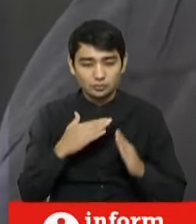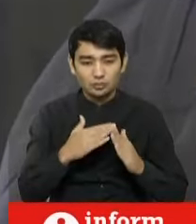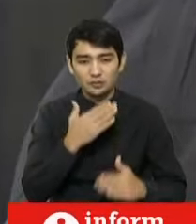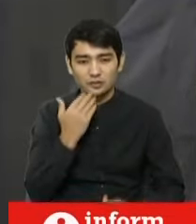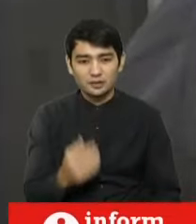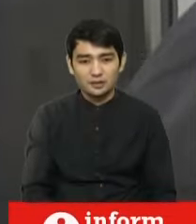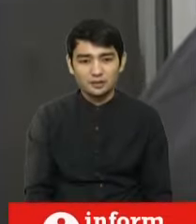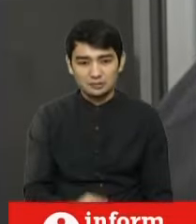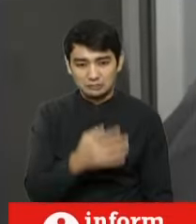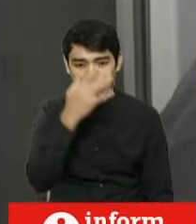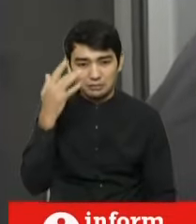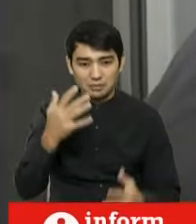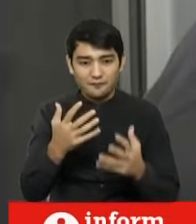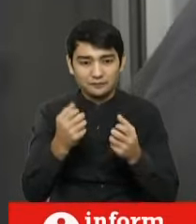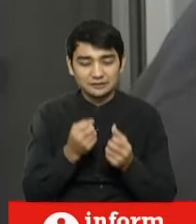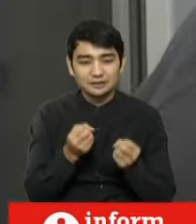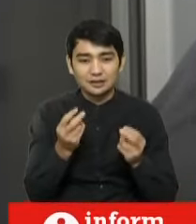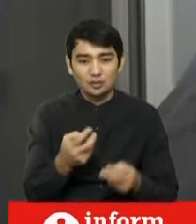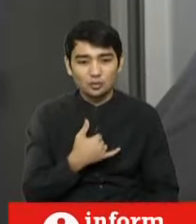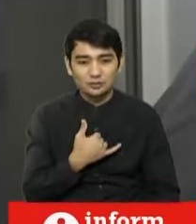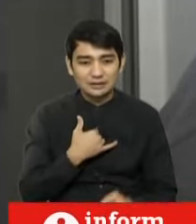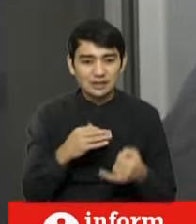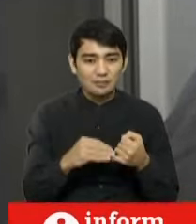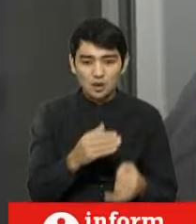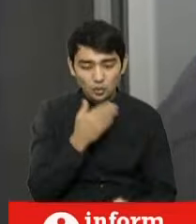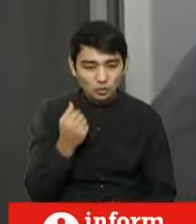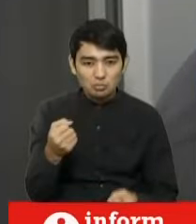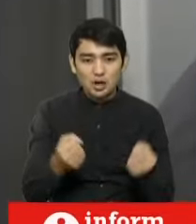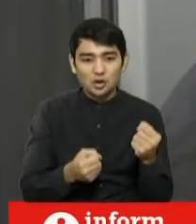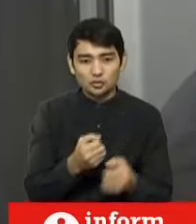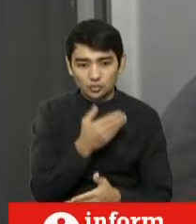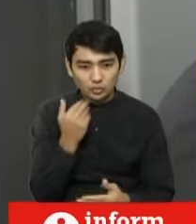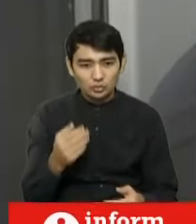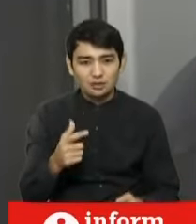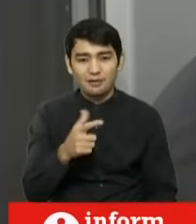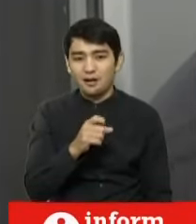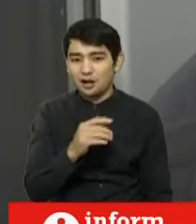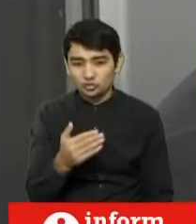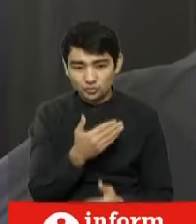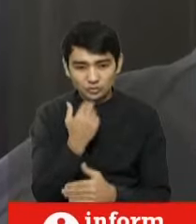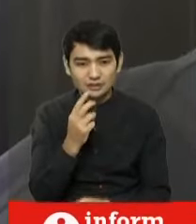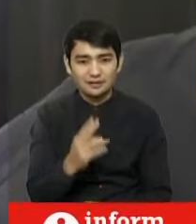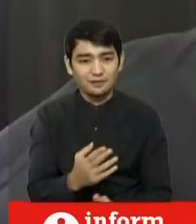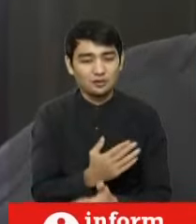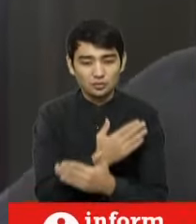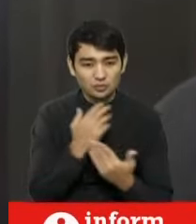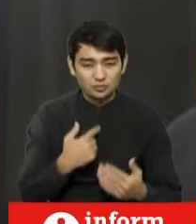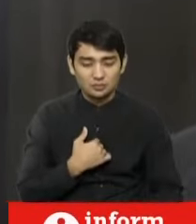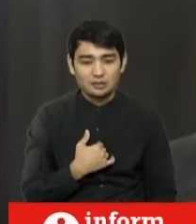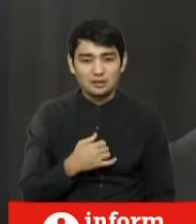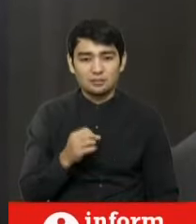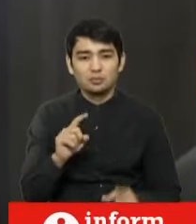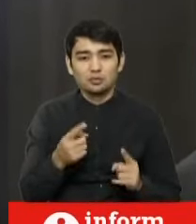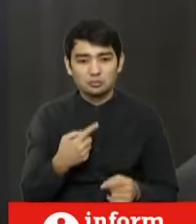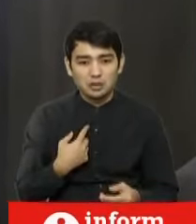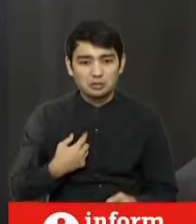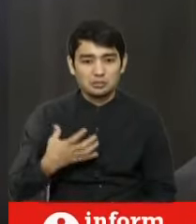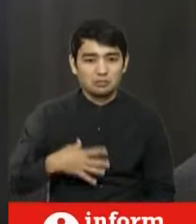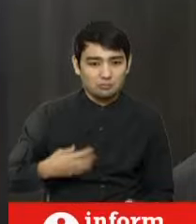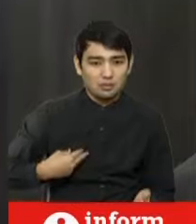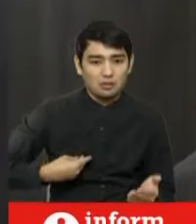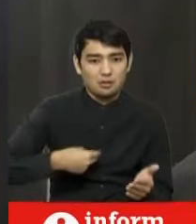С неба, что ли? Если у меня ни земли нету, ни машин, ни гаражей, ни квартир. Да. Почему я за кого-то должен